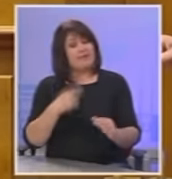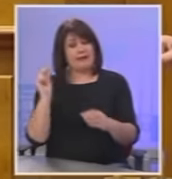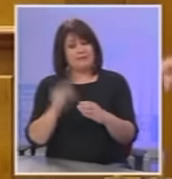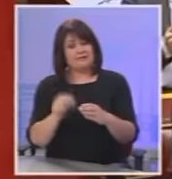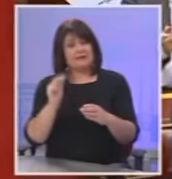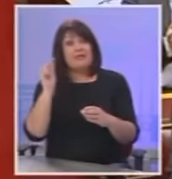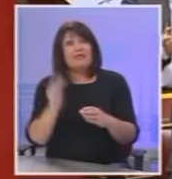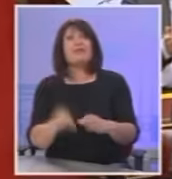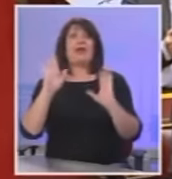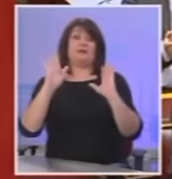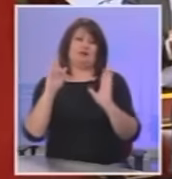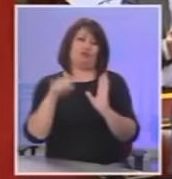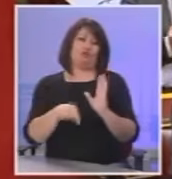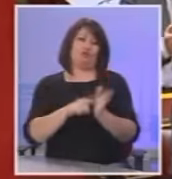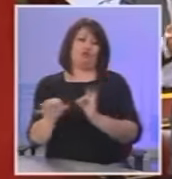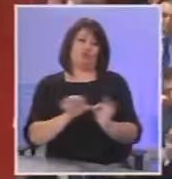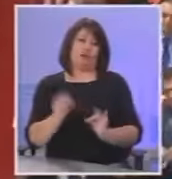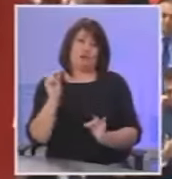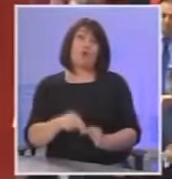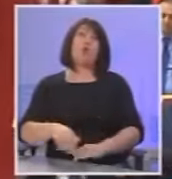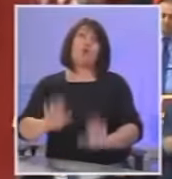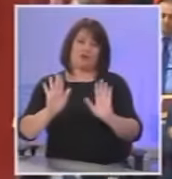το νομοσχέδιο το οποίο έχετε φέρει.